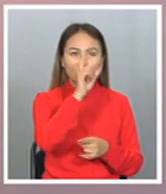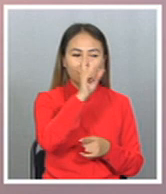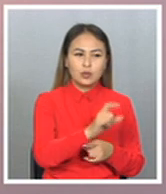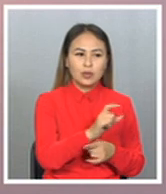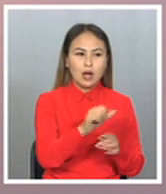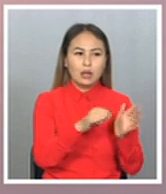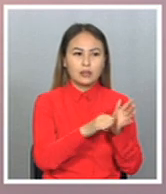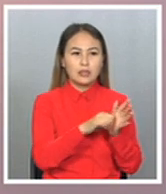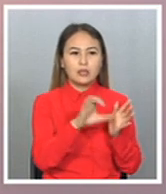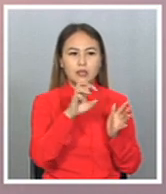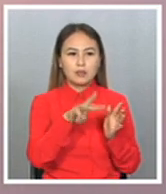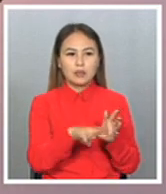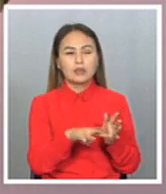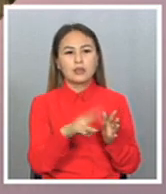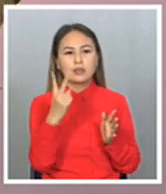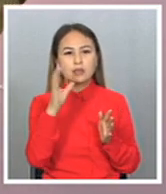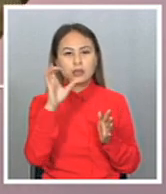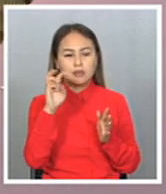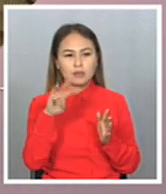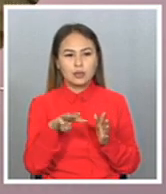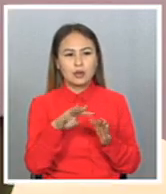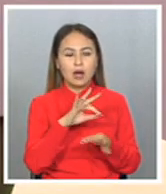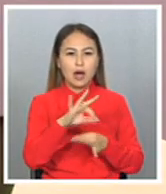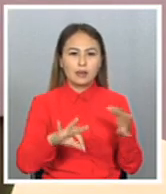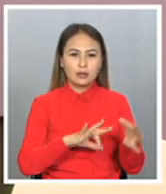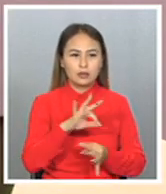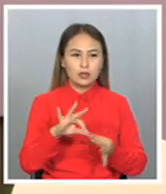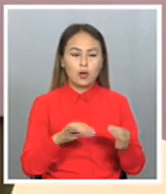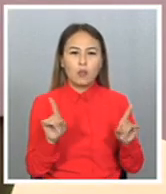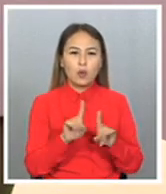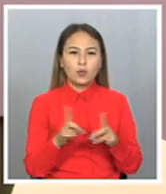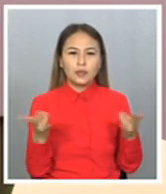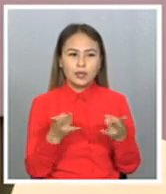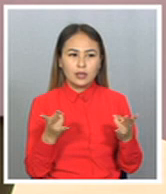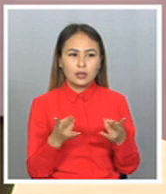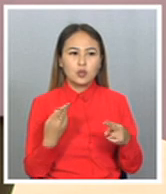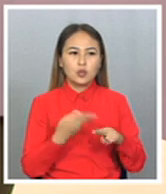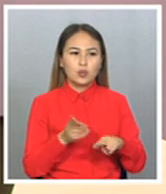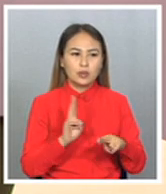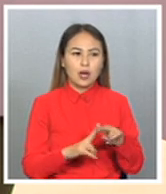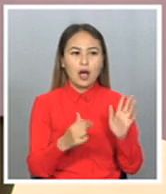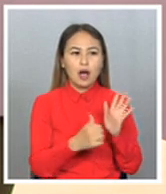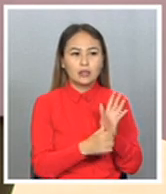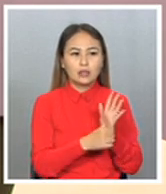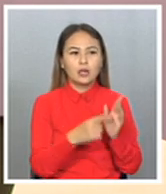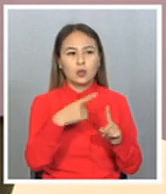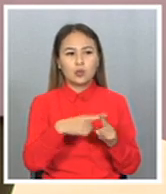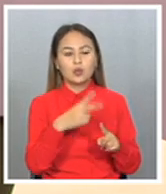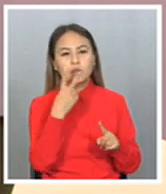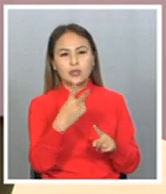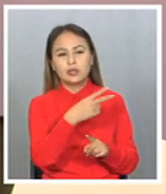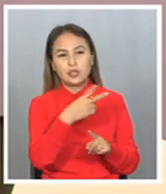6 сантиметрден 2 сантиметрге артық болу керек. Сондықтан да 6-ға 2-ні қосу